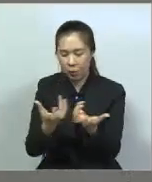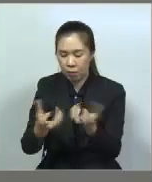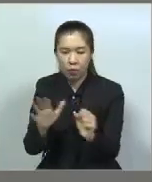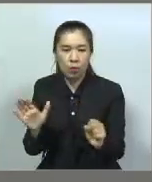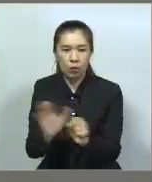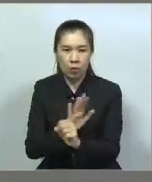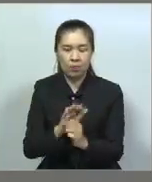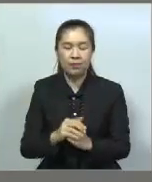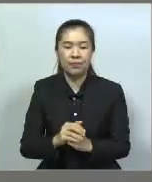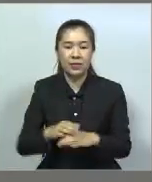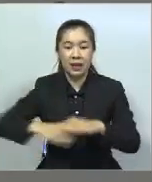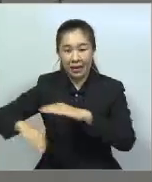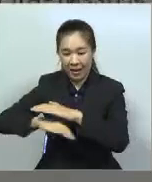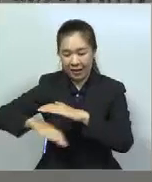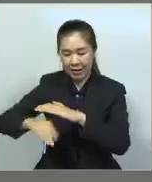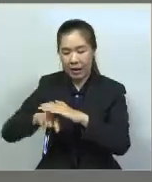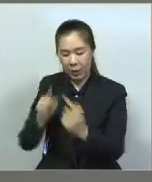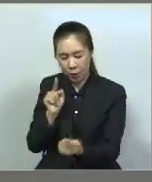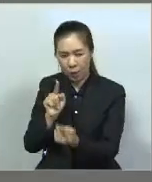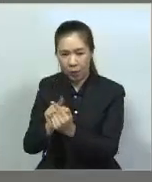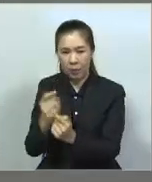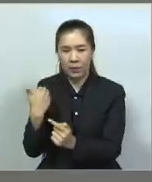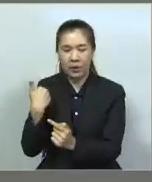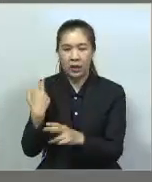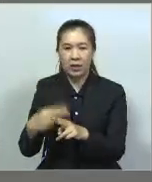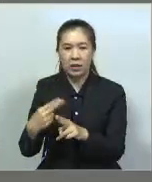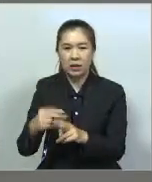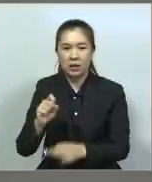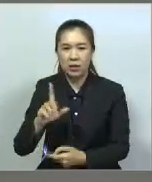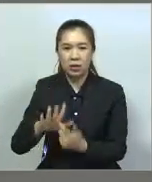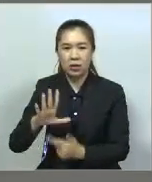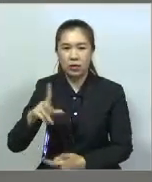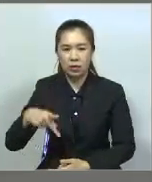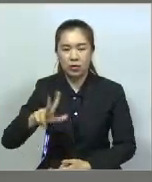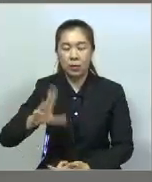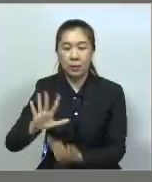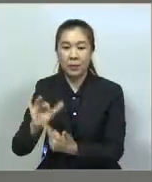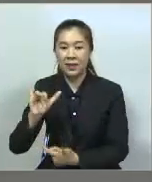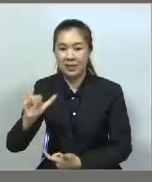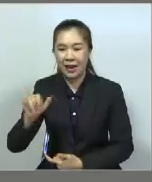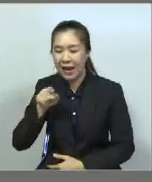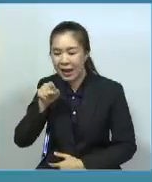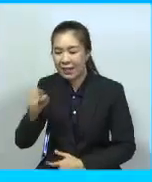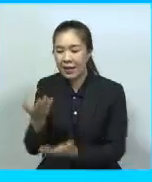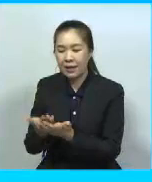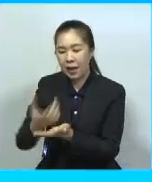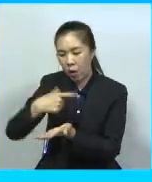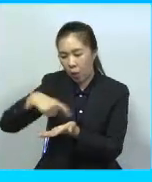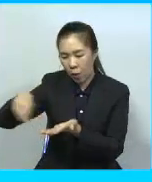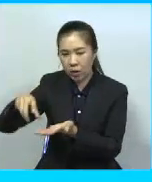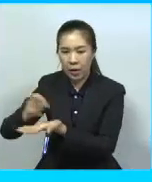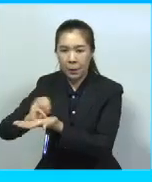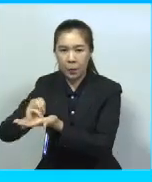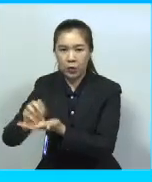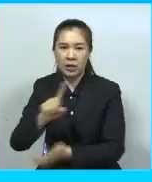แล้วซึ่งพยานหลักฐานที่พบเนี่ยก็พบว่านายสุภชัยสั่งจ่ายเงินจากสหกรณ์คลองจันทร์เข้ามูลนิธิขนนกยูง